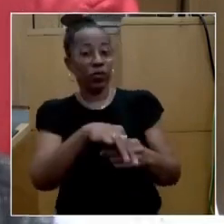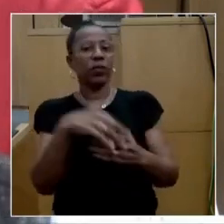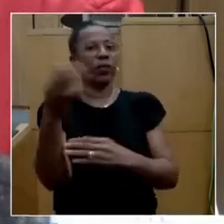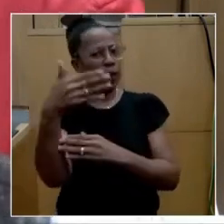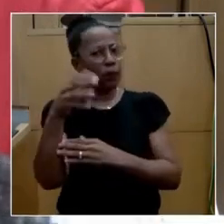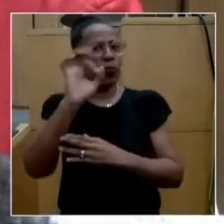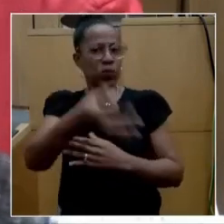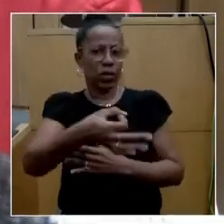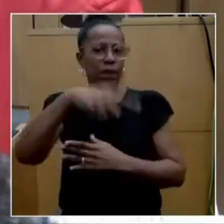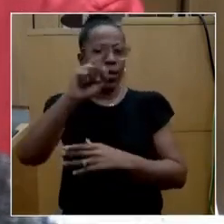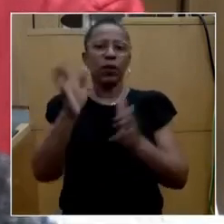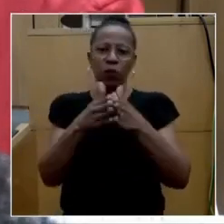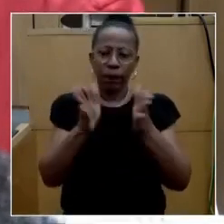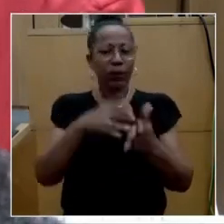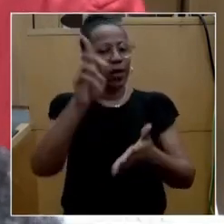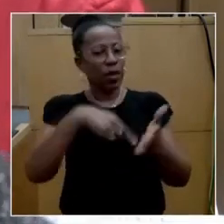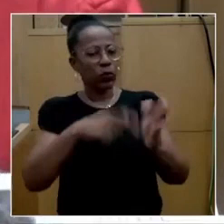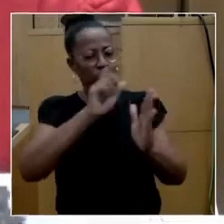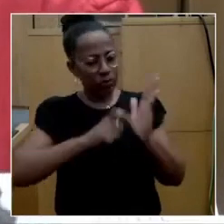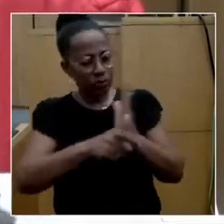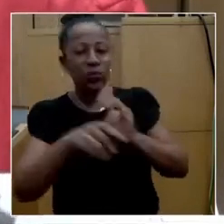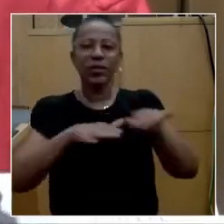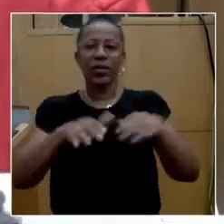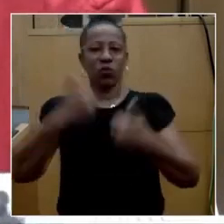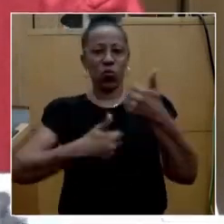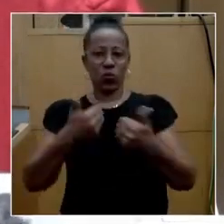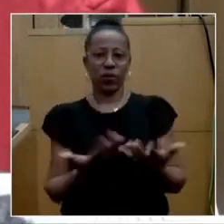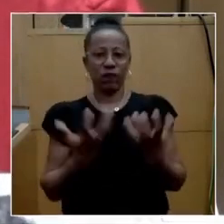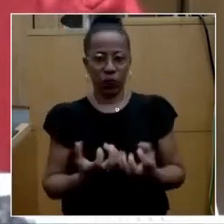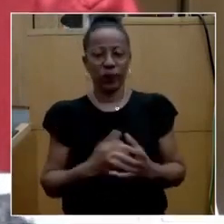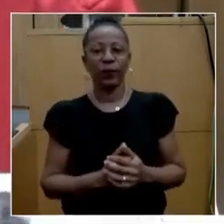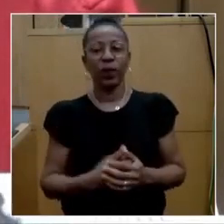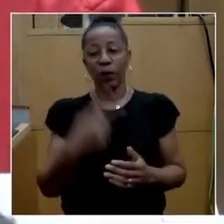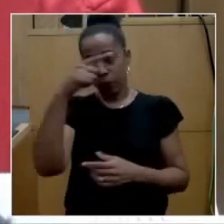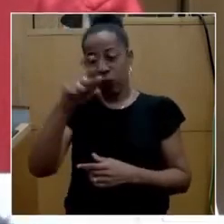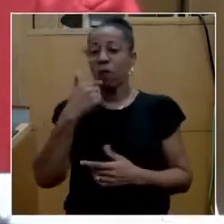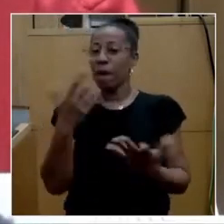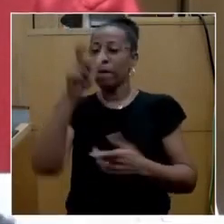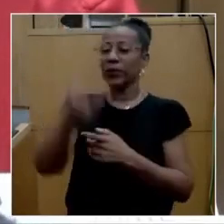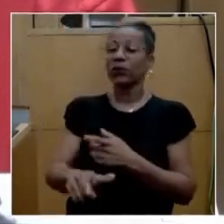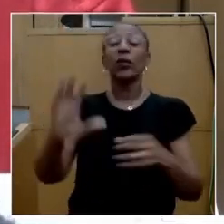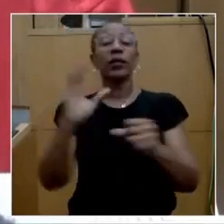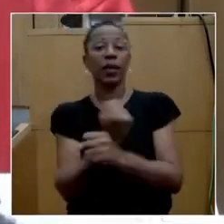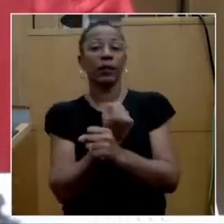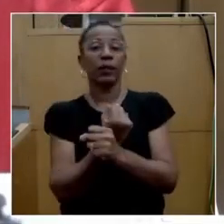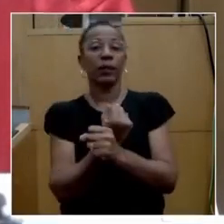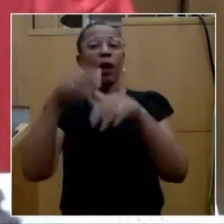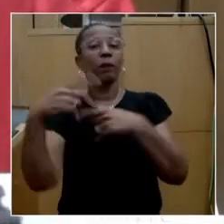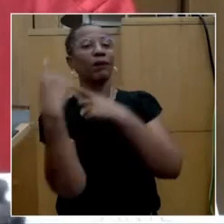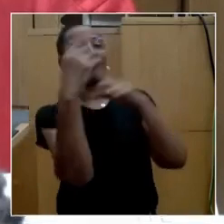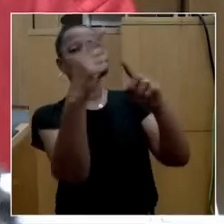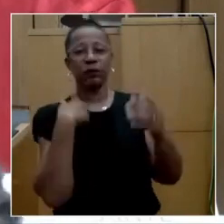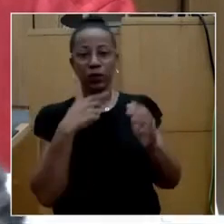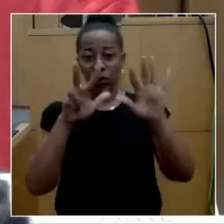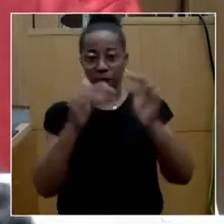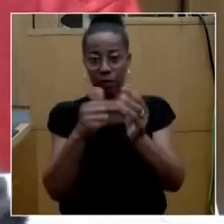nous demandons d'annuler la procédure du concours pour que le gagnant, soi-disant, n'ait pas à réclamer les 8 000 €, parce